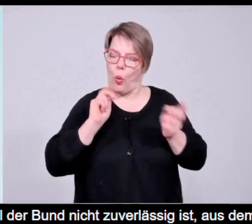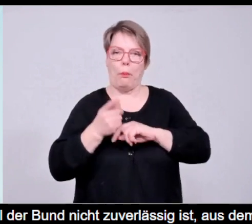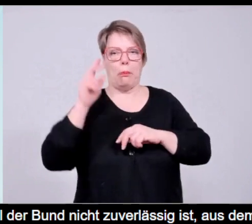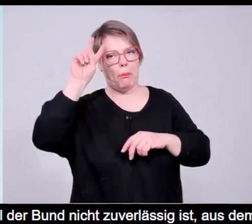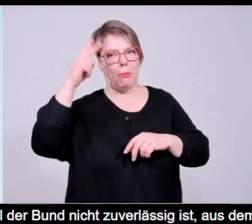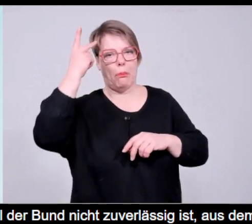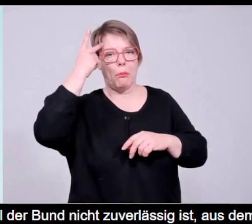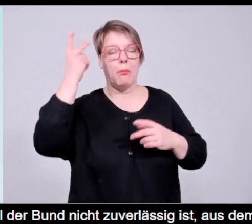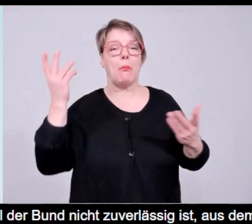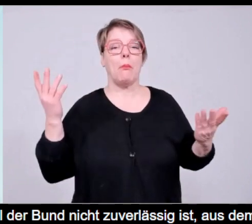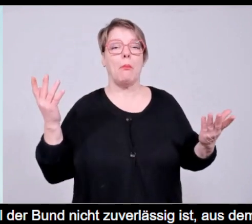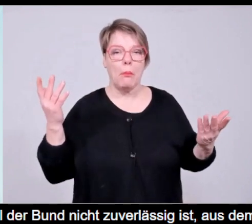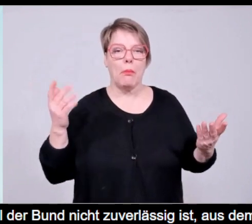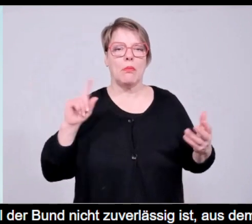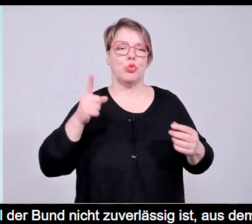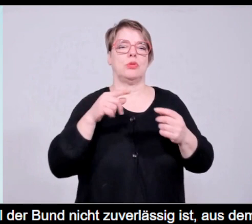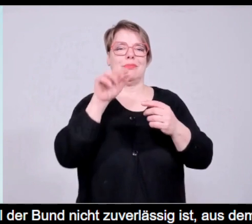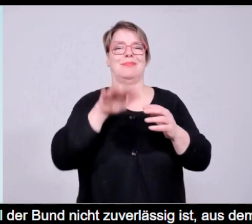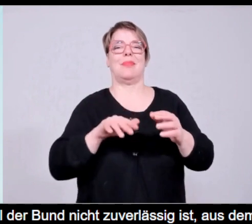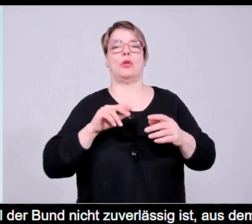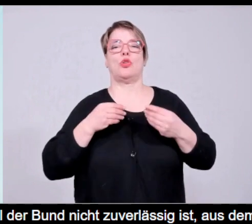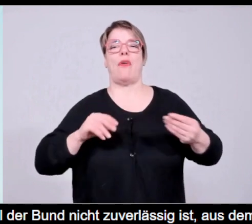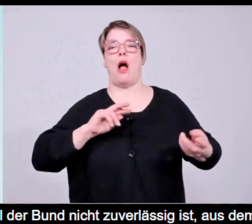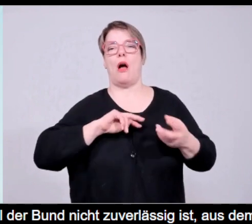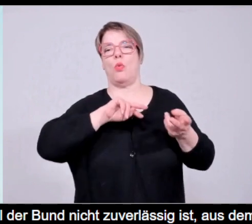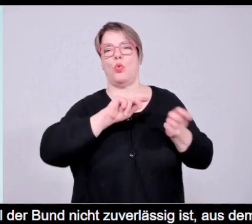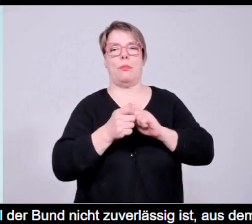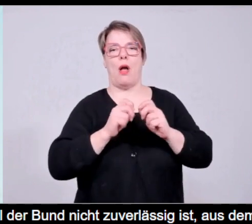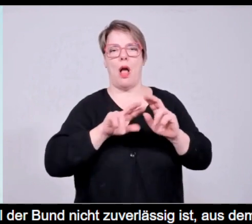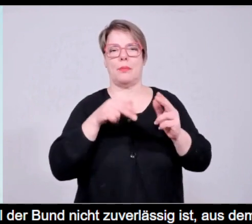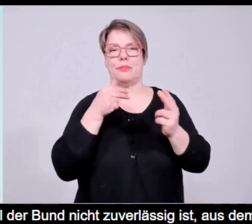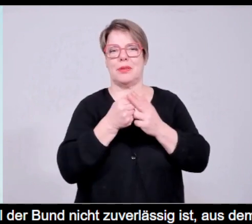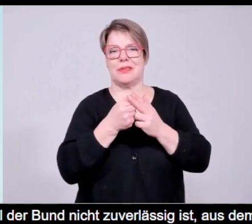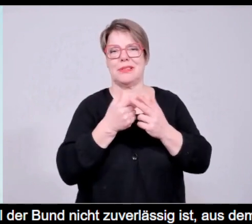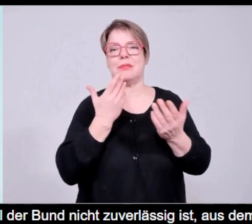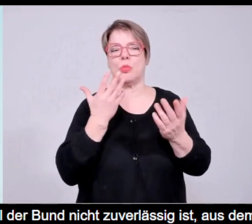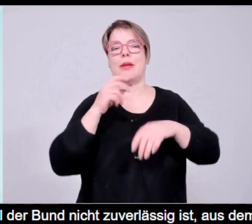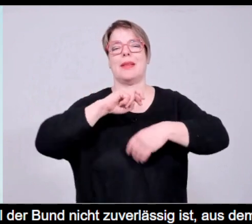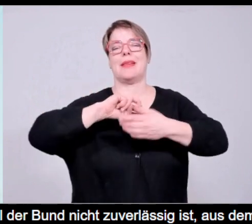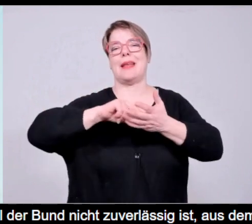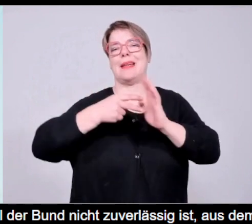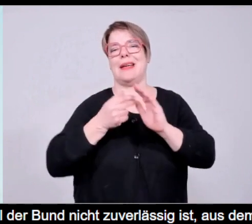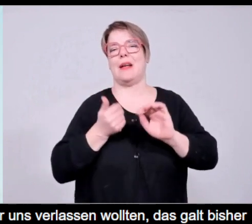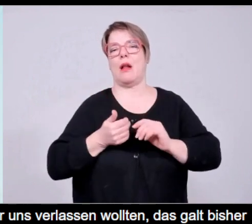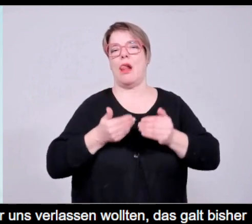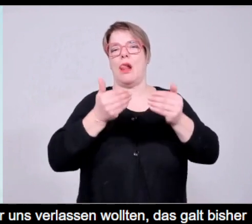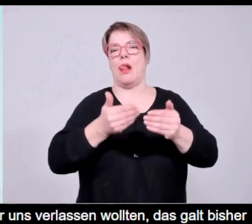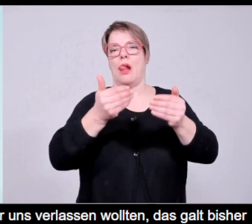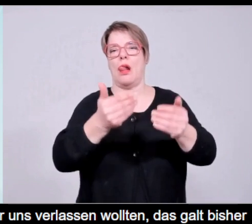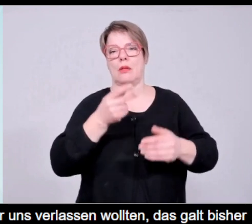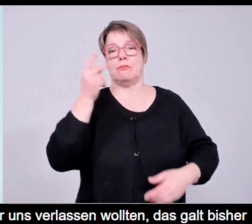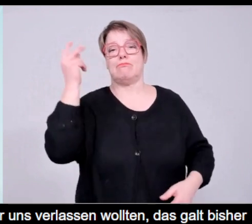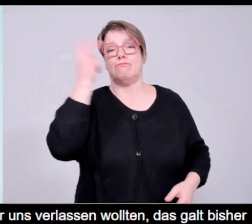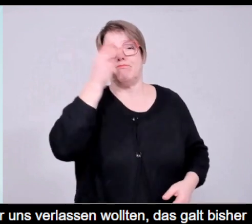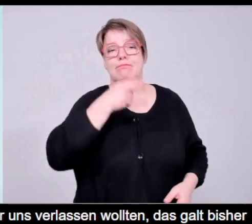Stand der Dinge als Verhandlungsergebnis eben auch unseres Ministerpräsidenten im Rahmen der MPK mit der Bundesregierung, dass eben nicht